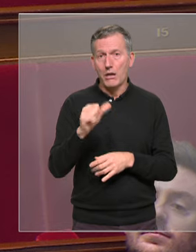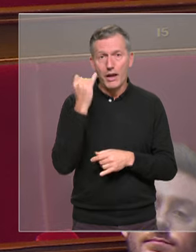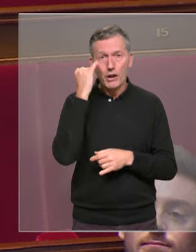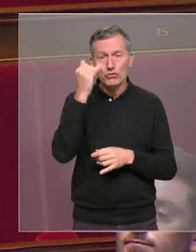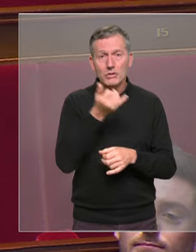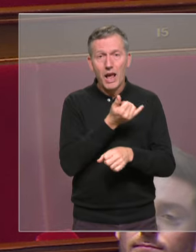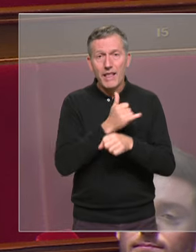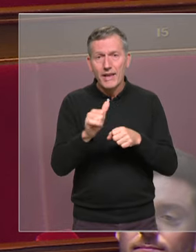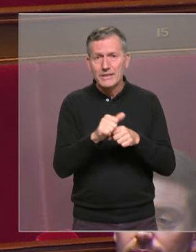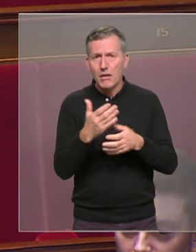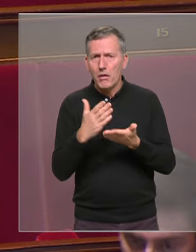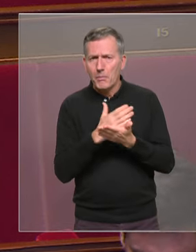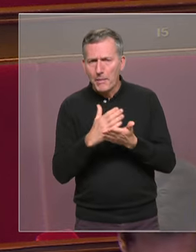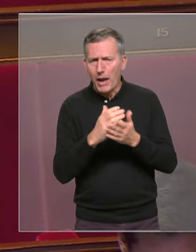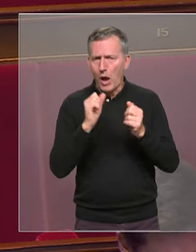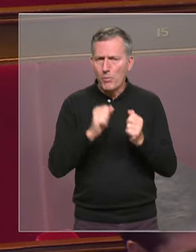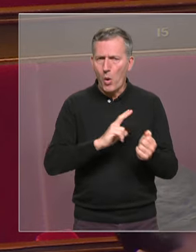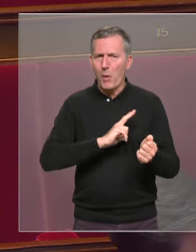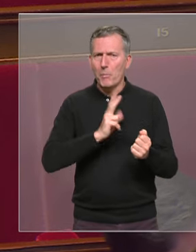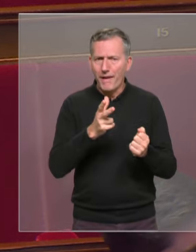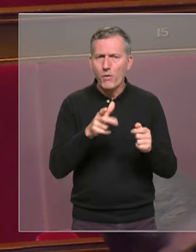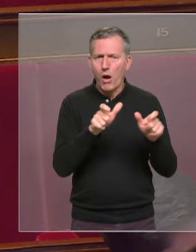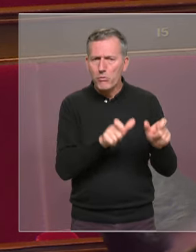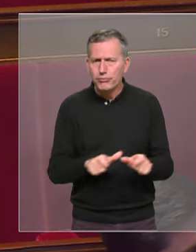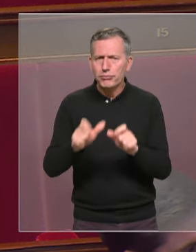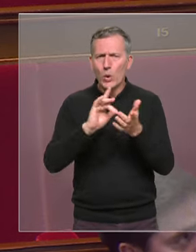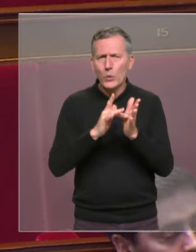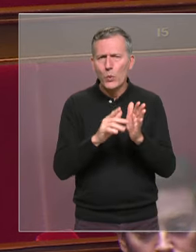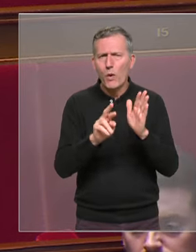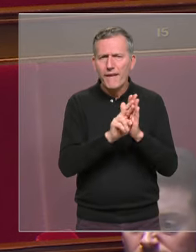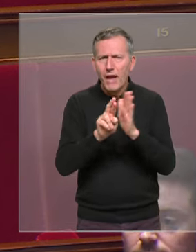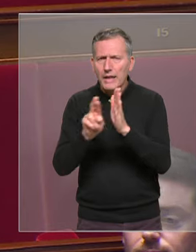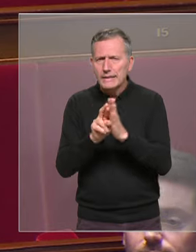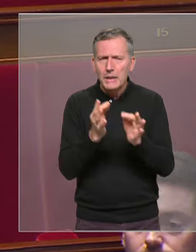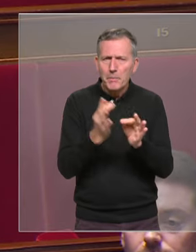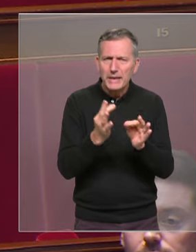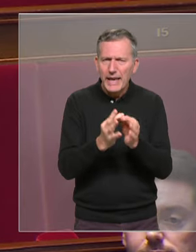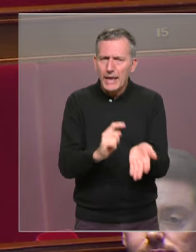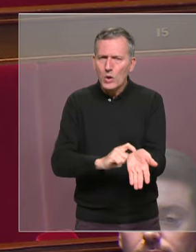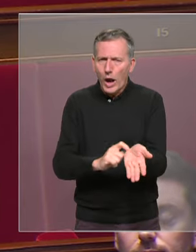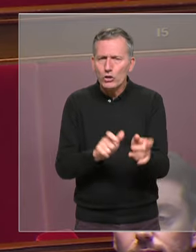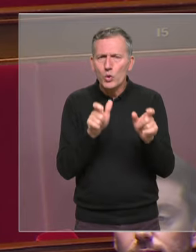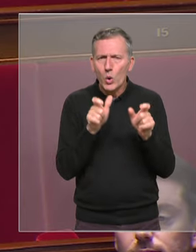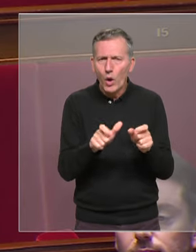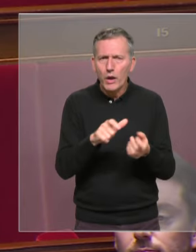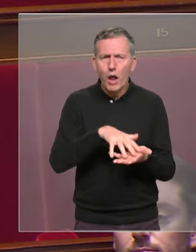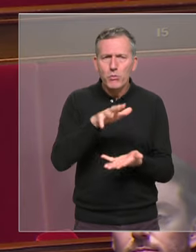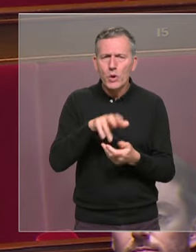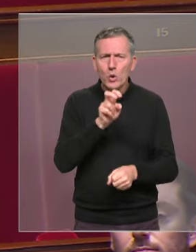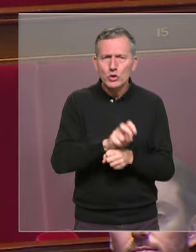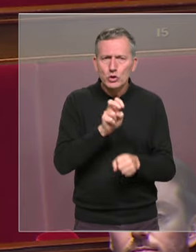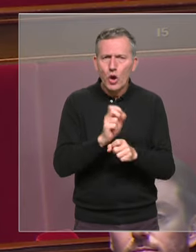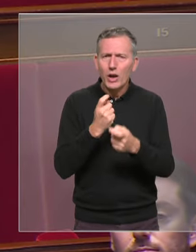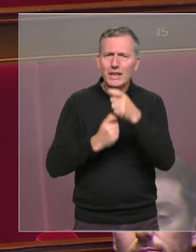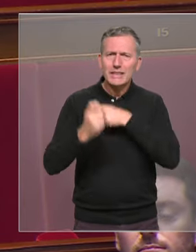maintenance prédictive. On va pouvoir passer à la loupe les références de toutes ces pièces pour en contrôler l'origine, l'état du stock, contrôler l'historique,